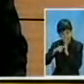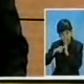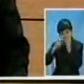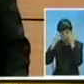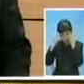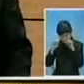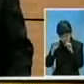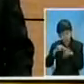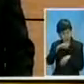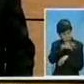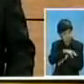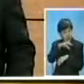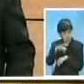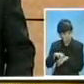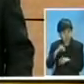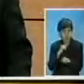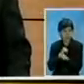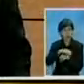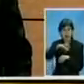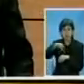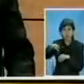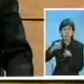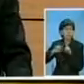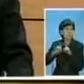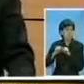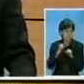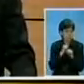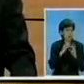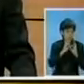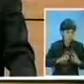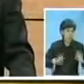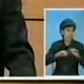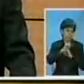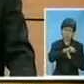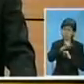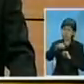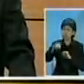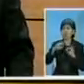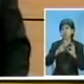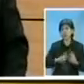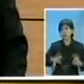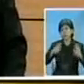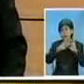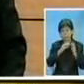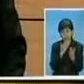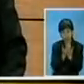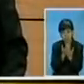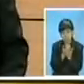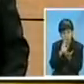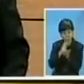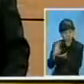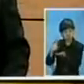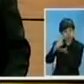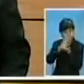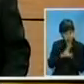จัดงบประมาณฟื้นฟูไว้ในงบกลางผิดหลักการจัดทำงบประมาณเพราะเกิดความซ้ำซ้อนของงบประมาณในหน่วยงานที่เกี่ยวข้องโดยตั้งไว้แล้ว